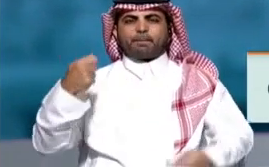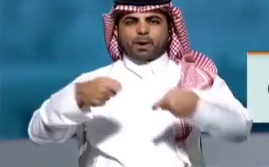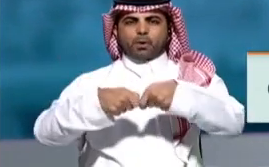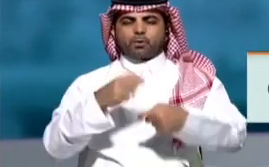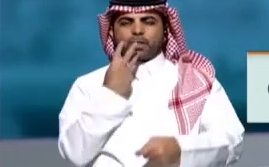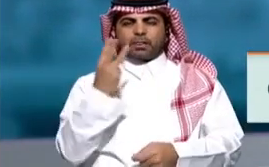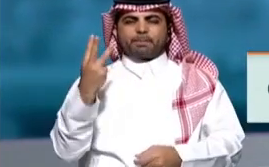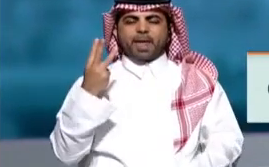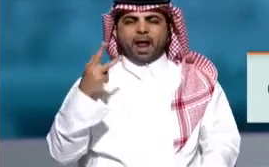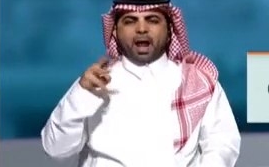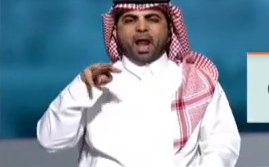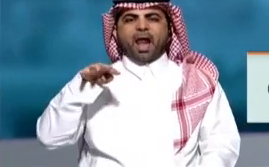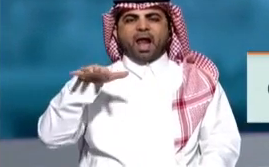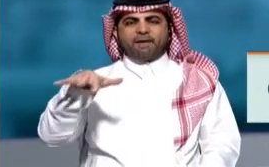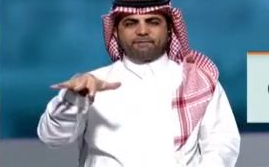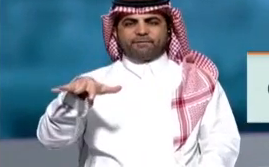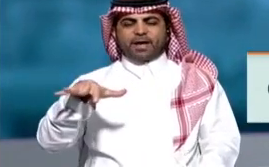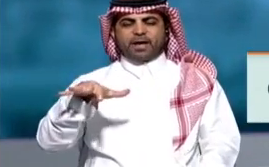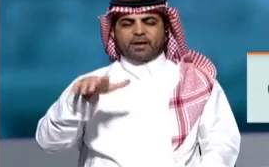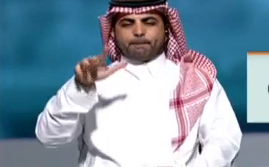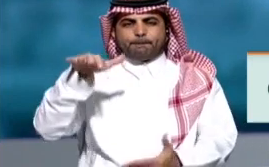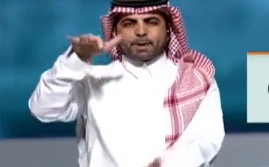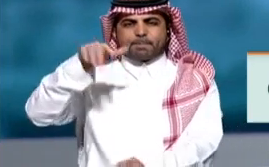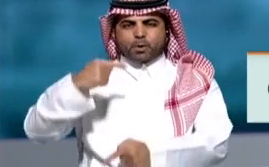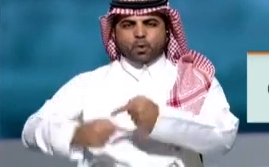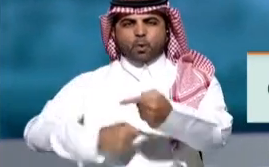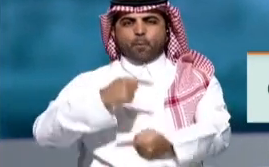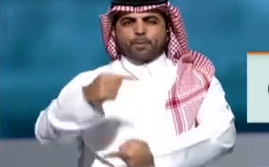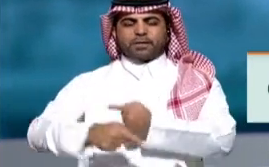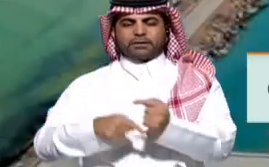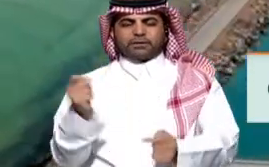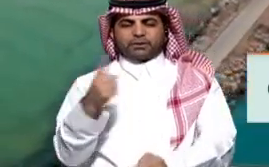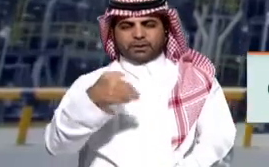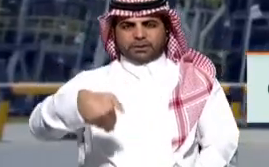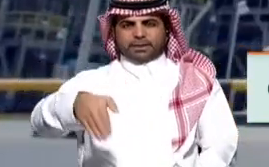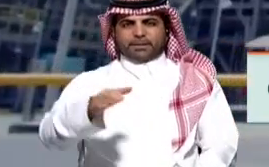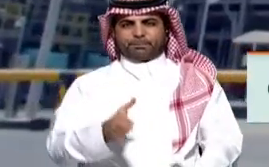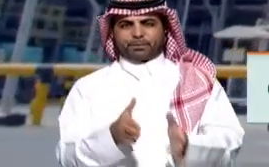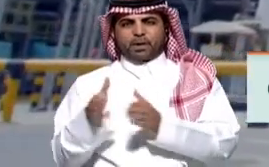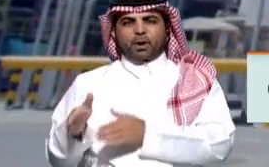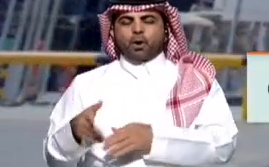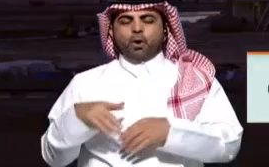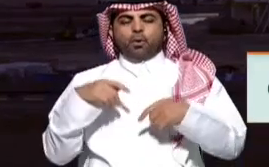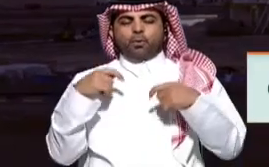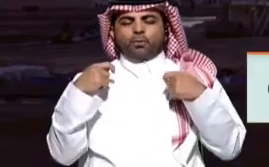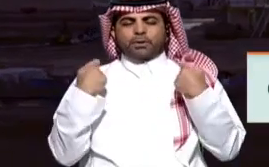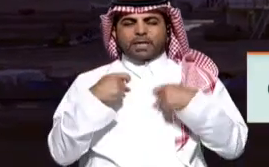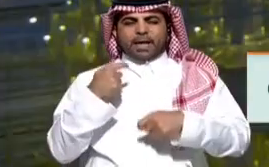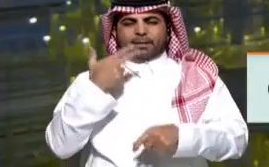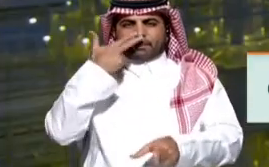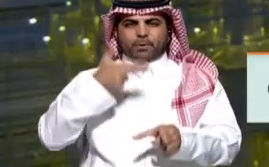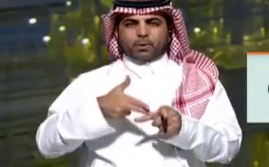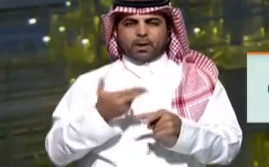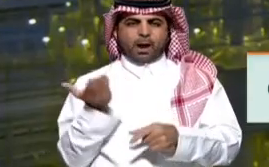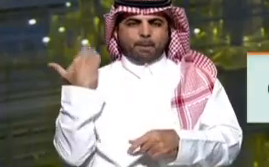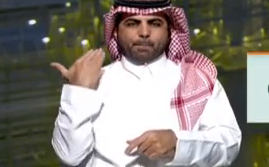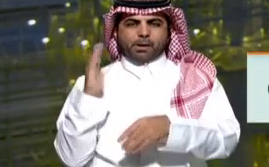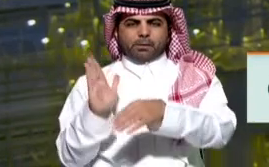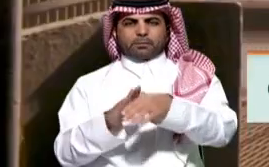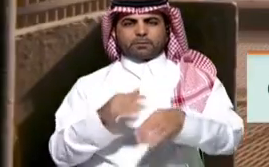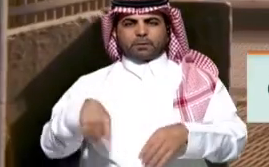مليون و300 ألف برميل يوميا خلال الأشهر المقبلة. وكانت وزارة الطاقة قد قالت في وقت